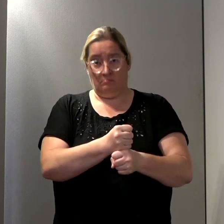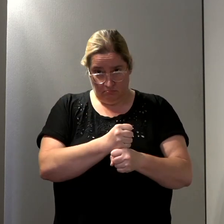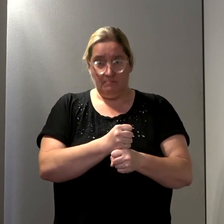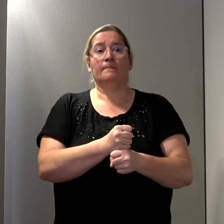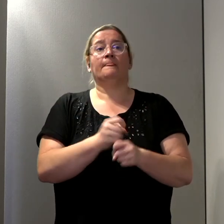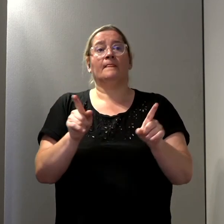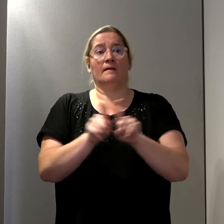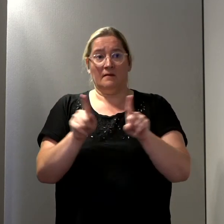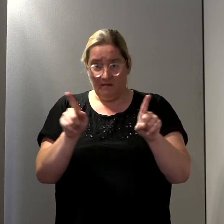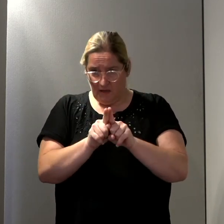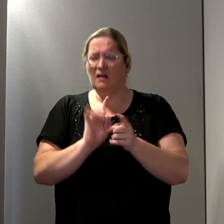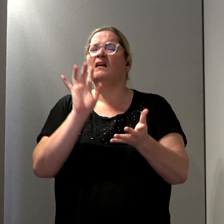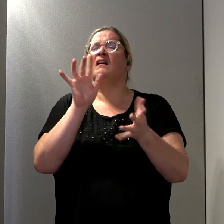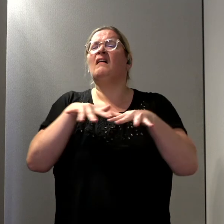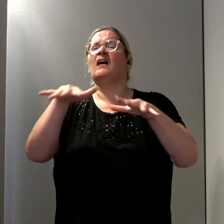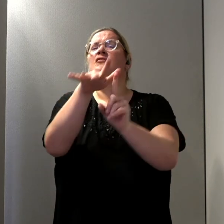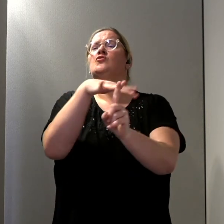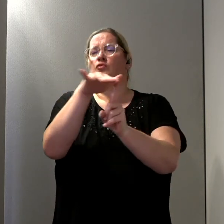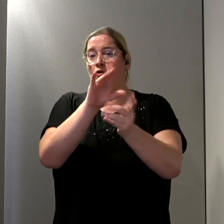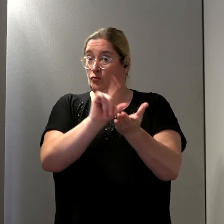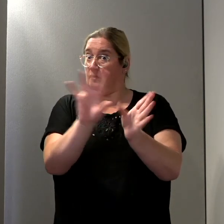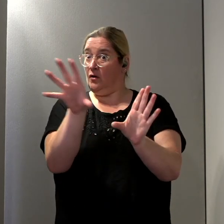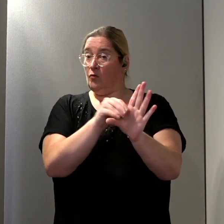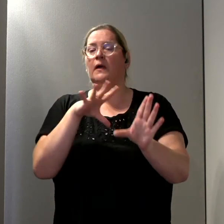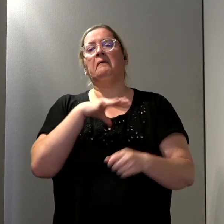tuto quelque part sur les réseaux sociaux, y compris Twitter.